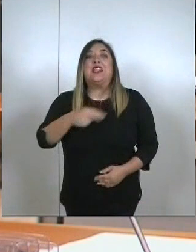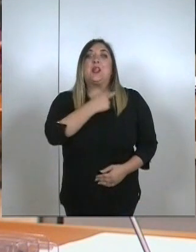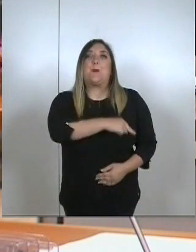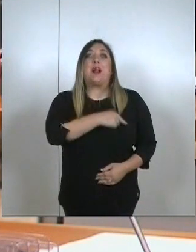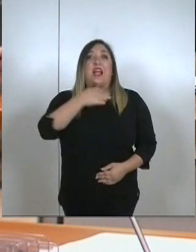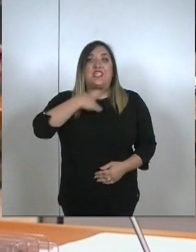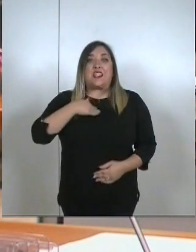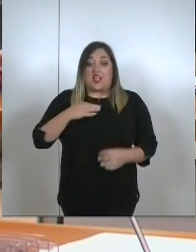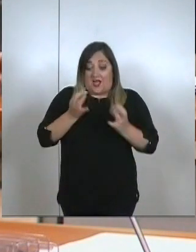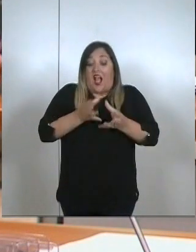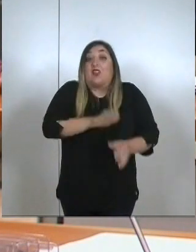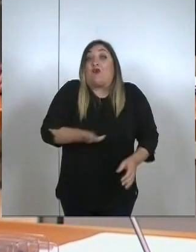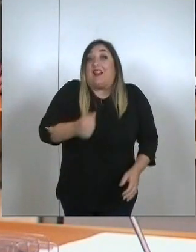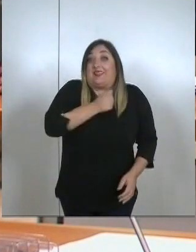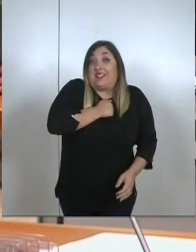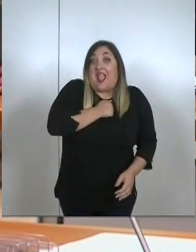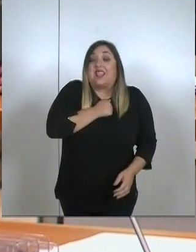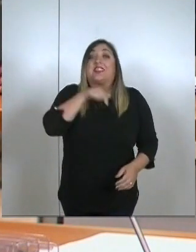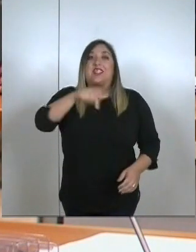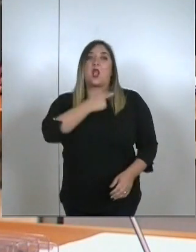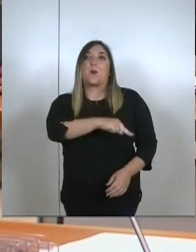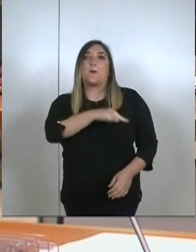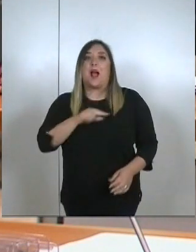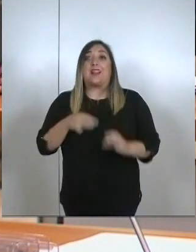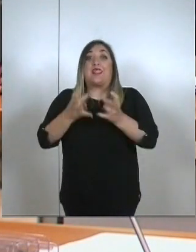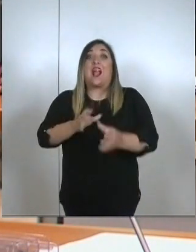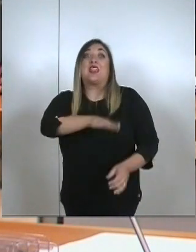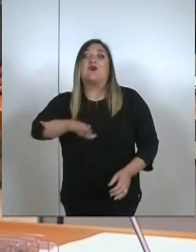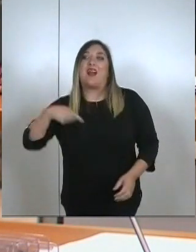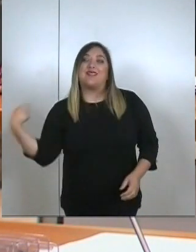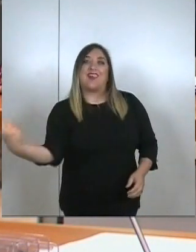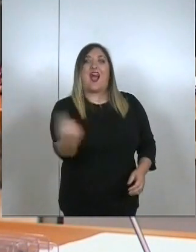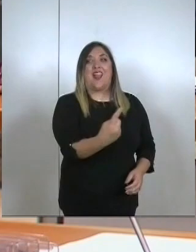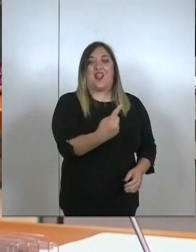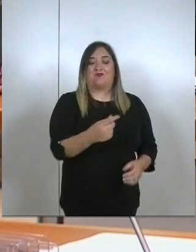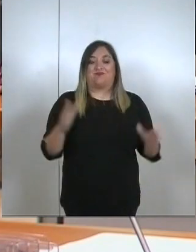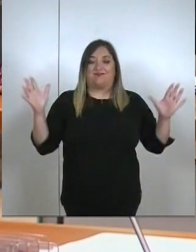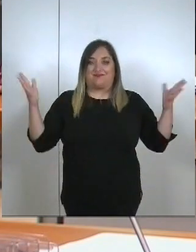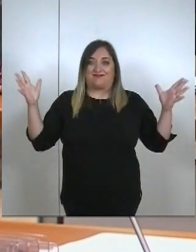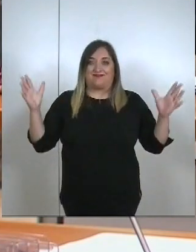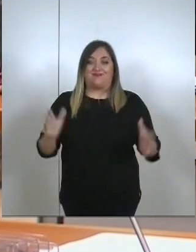rridu nħallu l-ulieti. Dini għal-Malta li rridu nħallu l-ulietna.